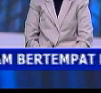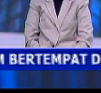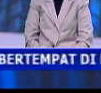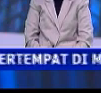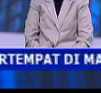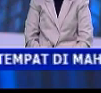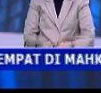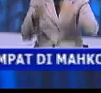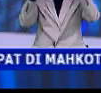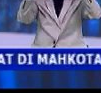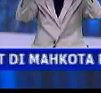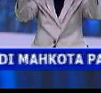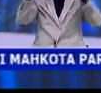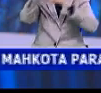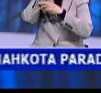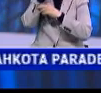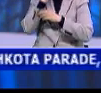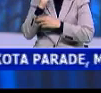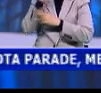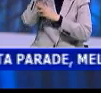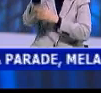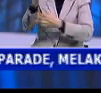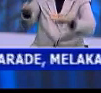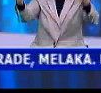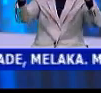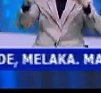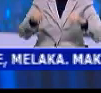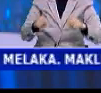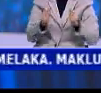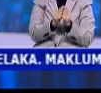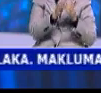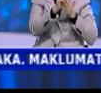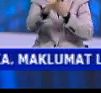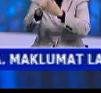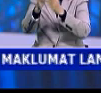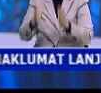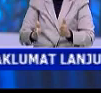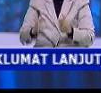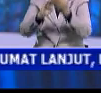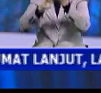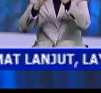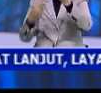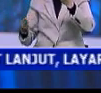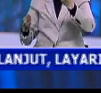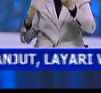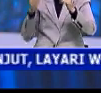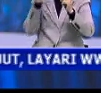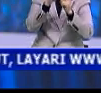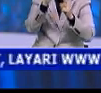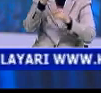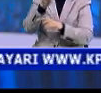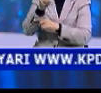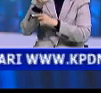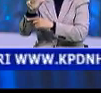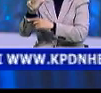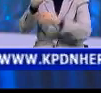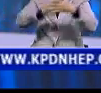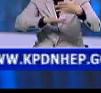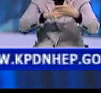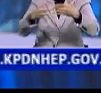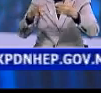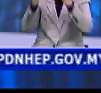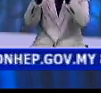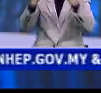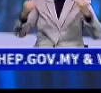Perdana Menteri Tan Sri Muhyiddin Yassin akan menghadiri rundingan pemimpin tahunan Malaysia Brunei kali ke-23 yang dijadualkan berlangsung